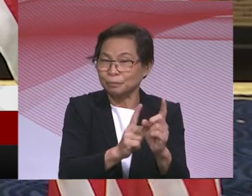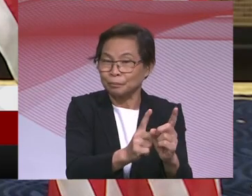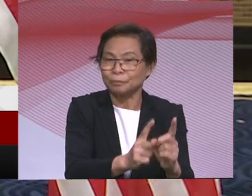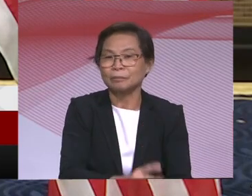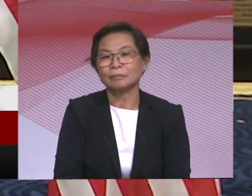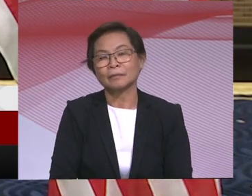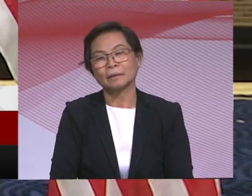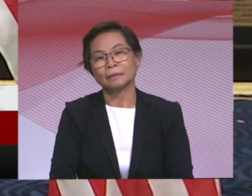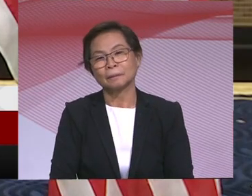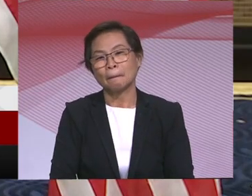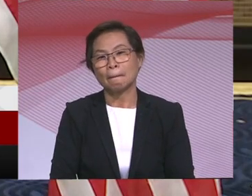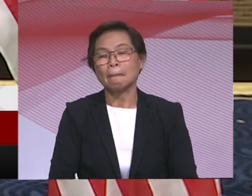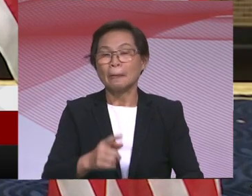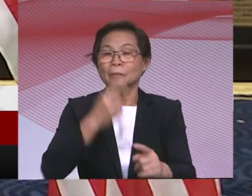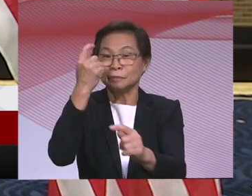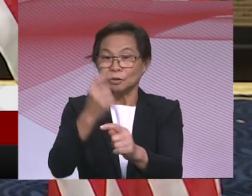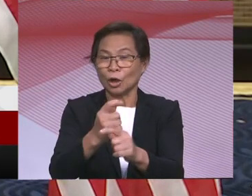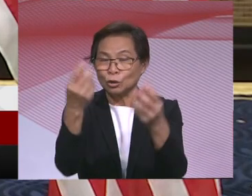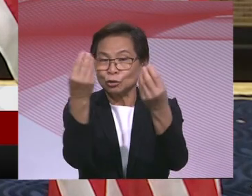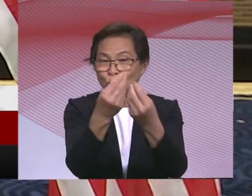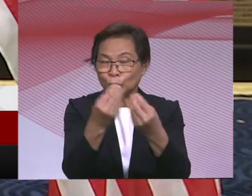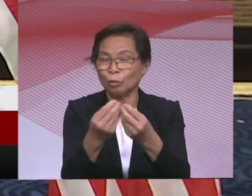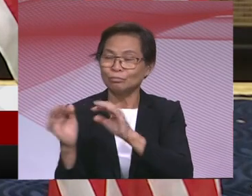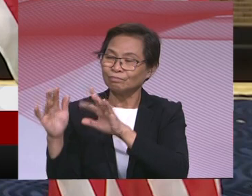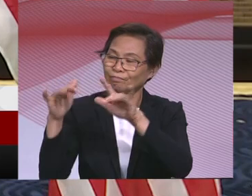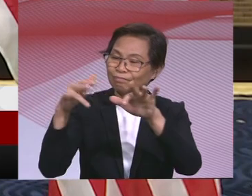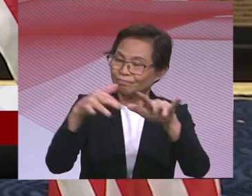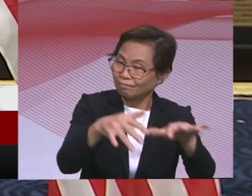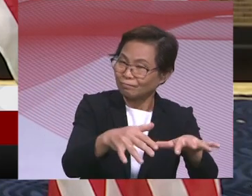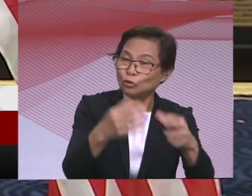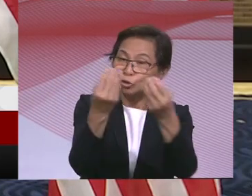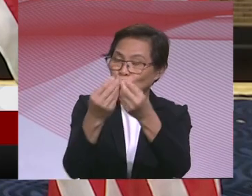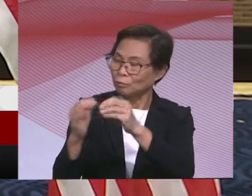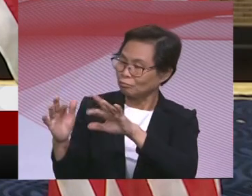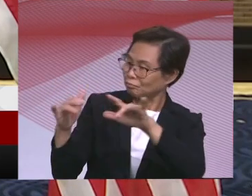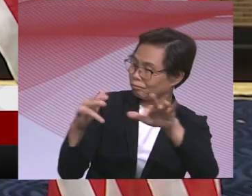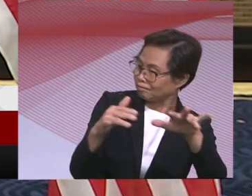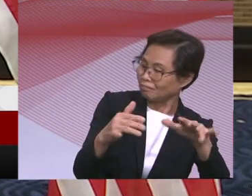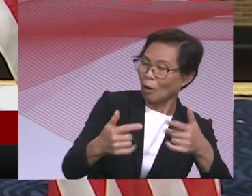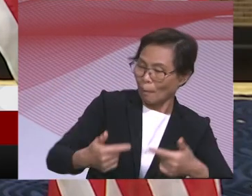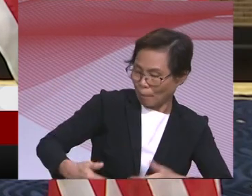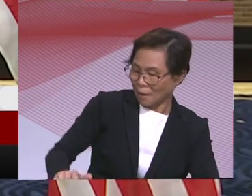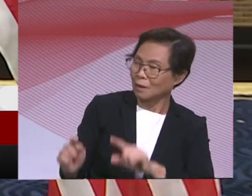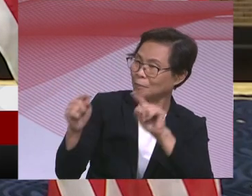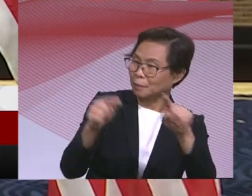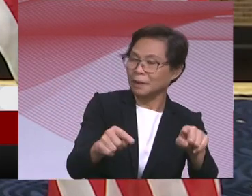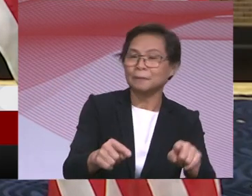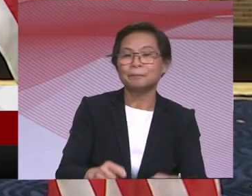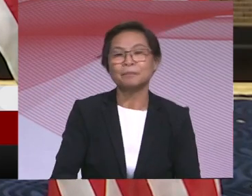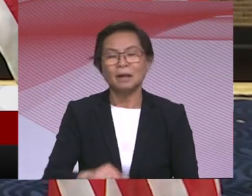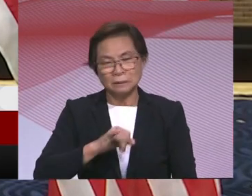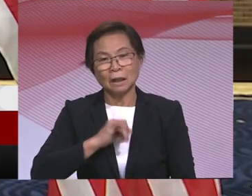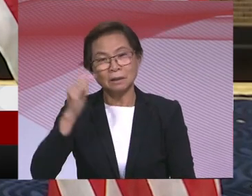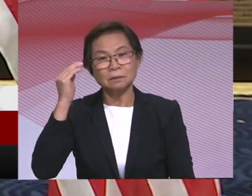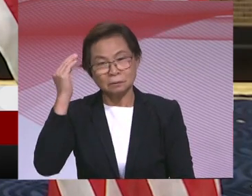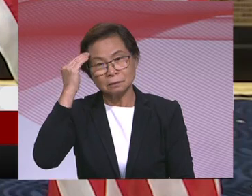yang bersesuaian dalam menetapkan jumlah kehadiran yang dibenarkan Hai saya juga